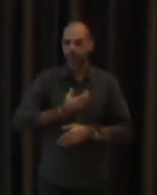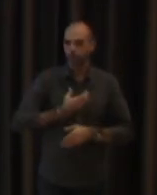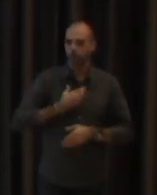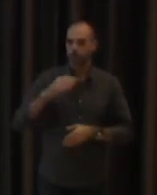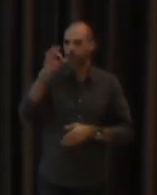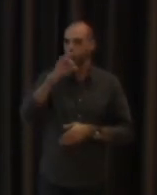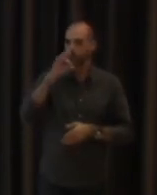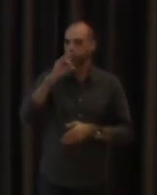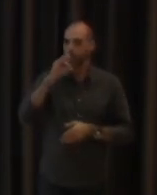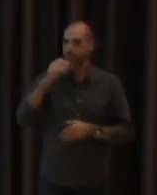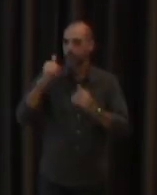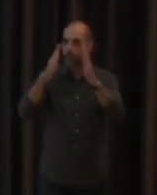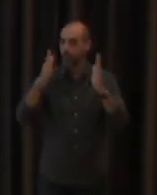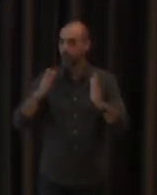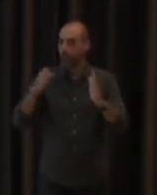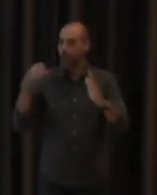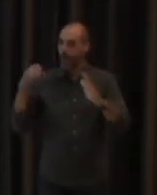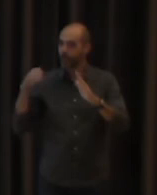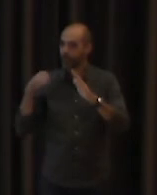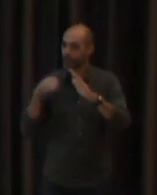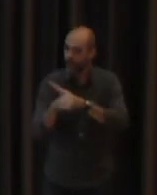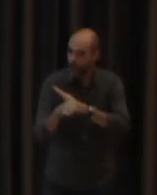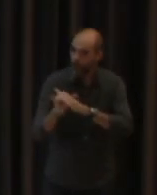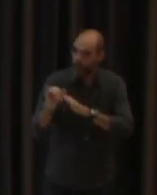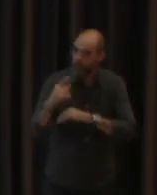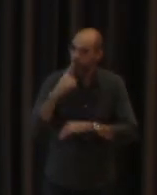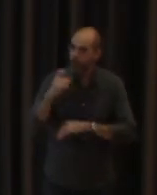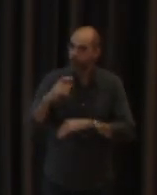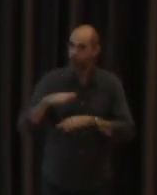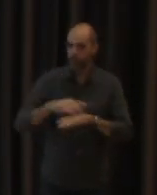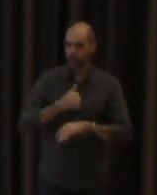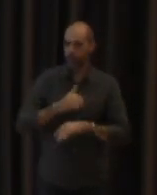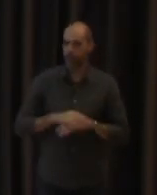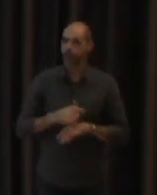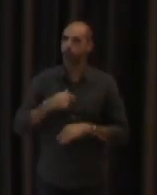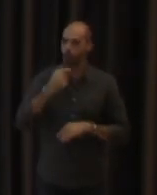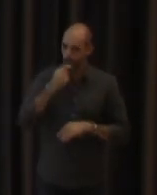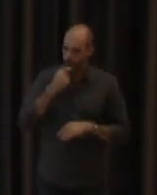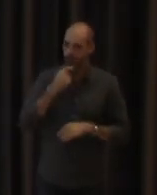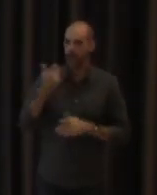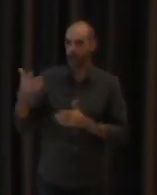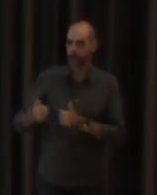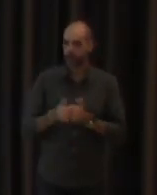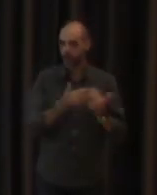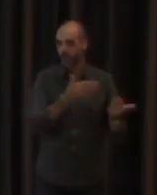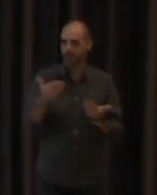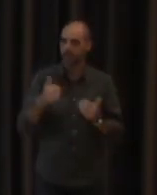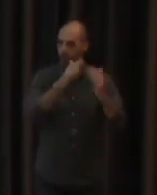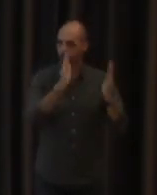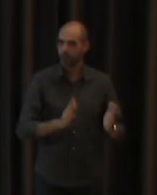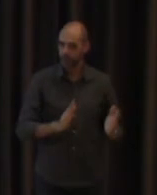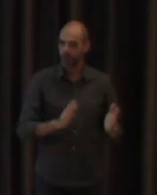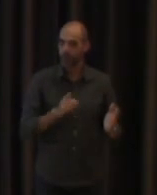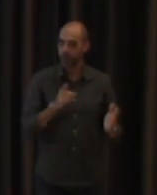entreu i veureu, no, i pregunteu per mi. M'agradarà ensenyar-vos l'edifici. Fixeu-vos que això ho pot dir algú